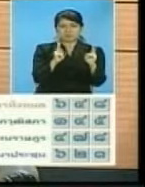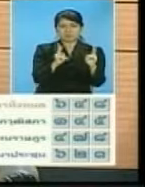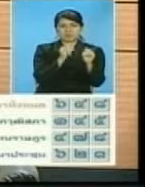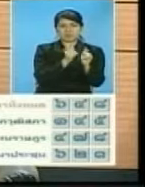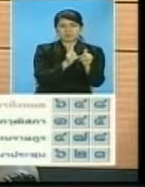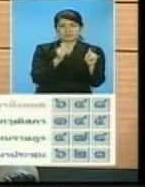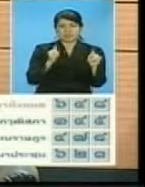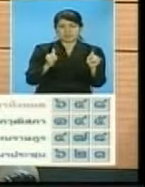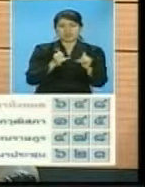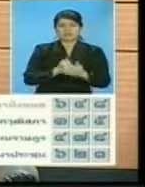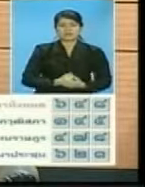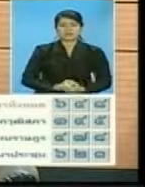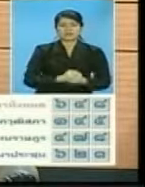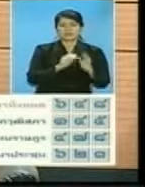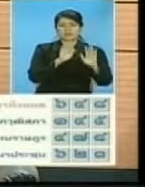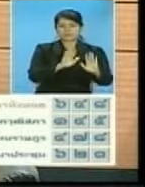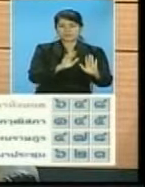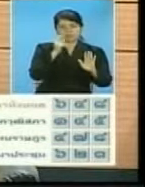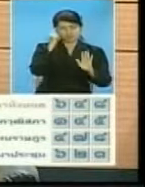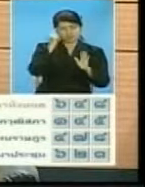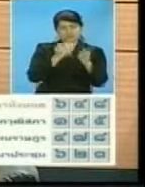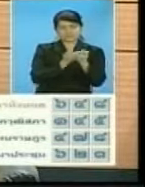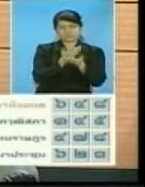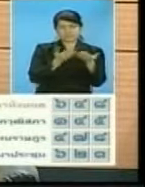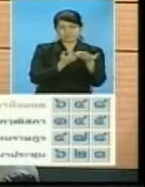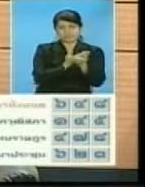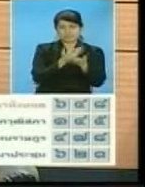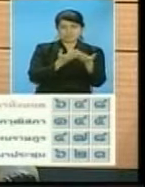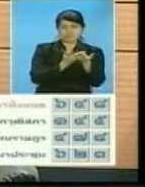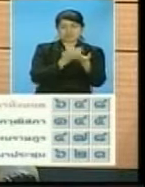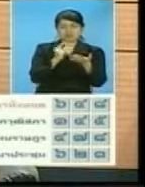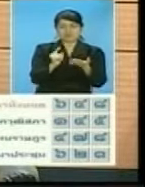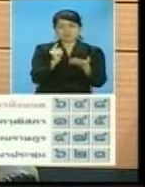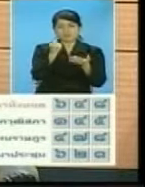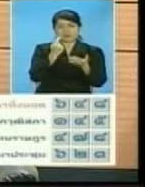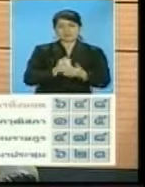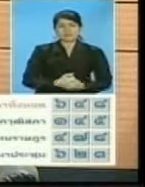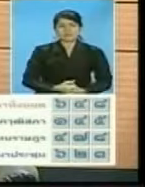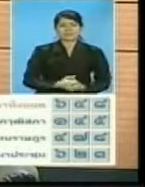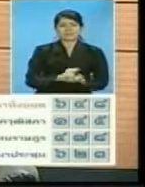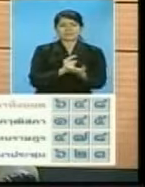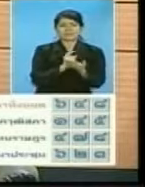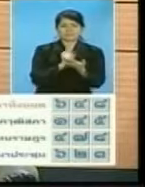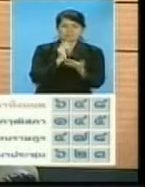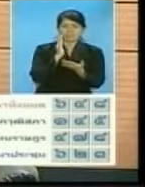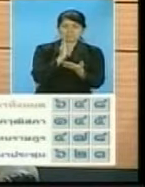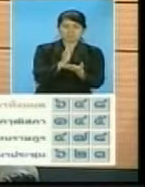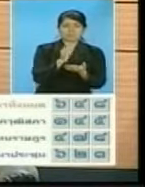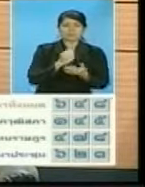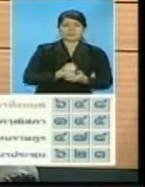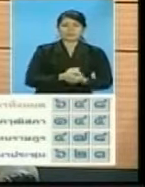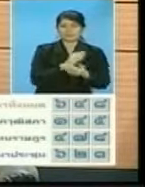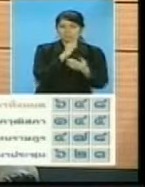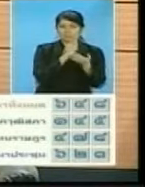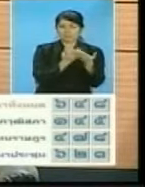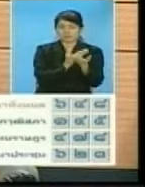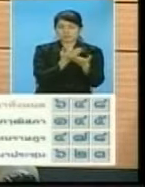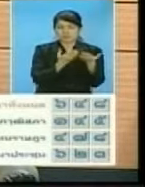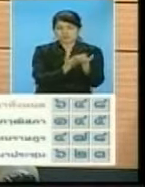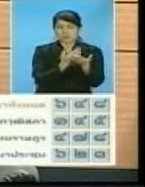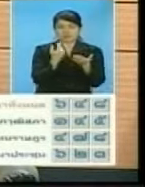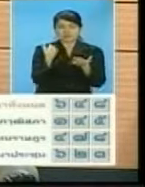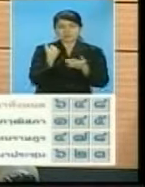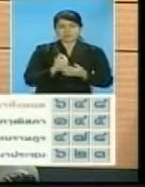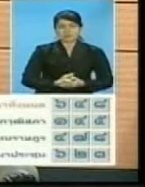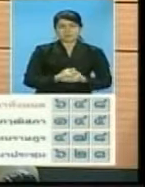การได้โปรดพิจารณาทบทวนอีกสักครั้งหนึ่งนะครับเพราะจะก่อให้เกิดประโยชน์และจะทำ